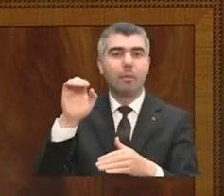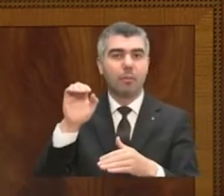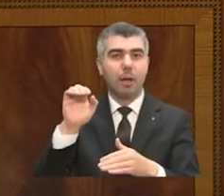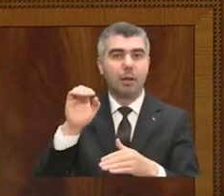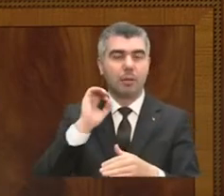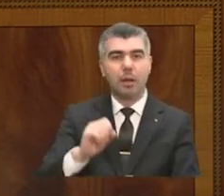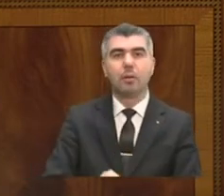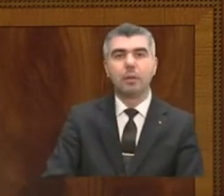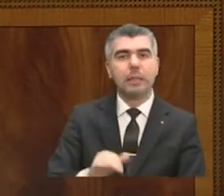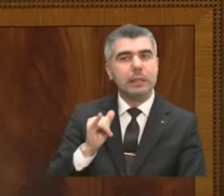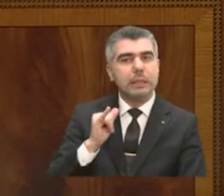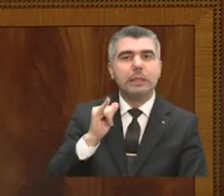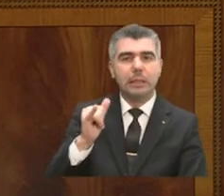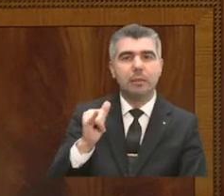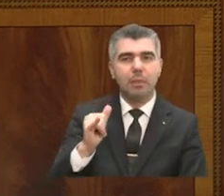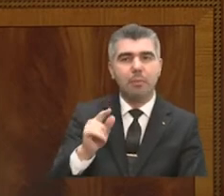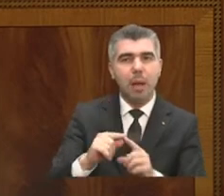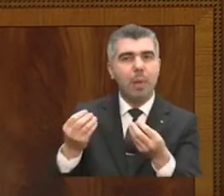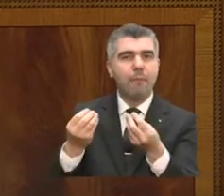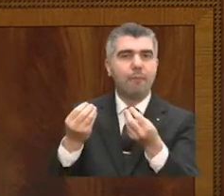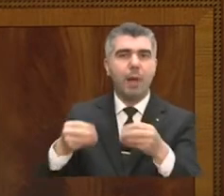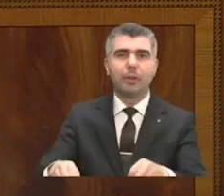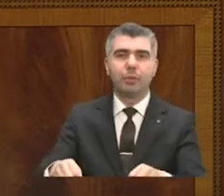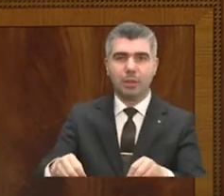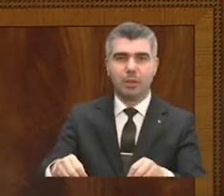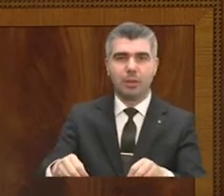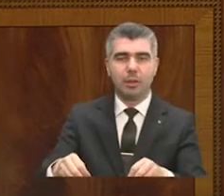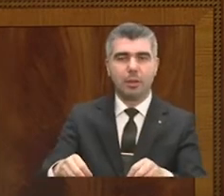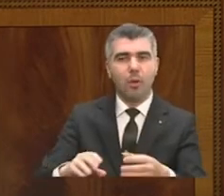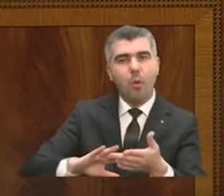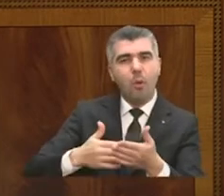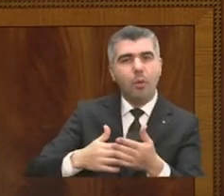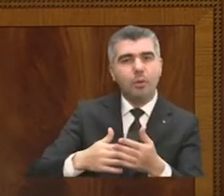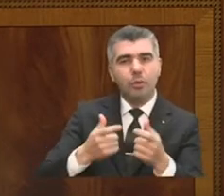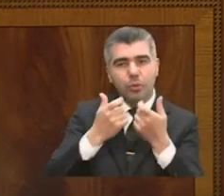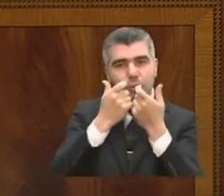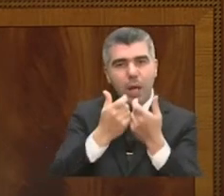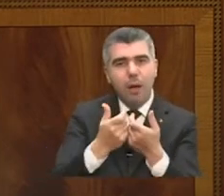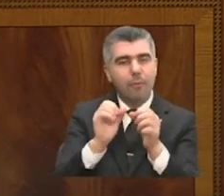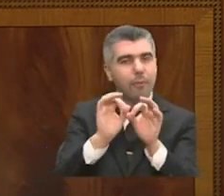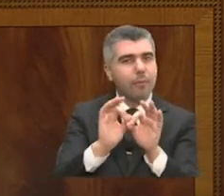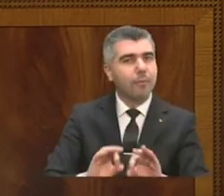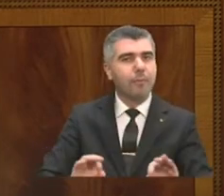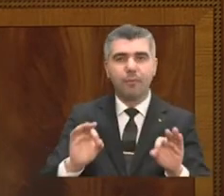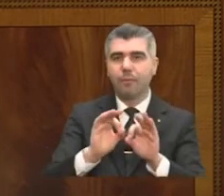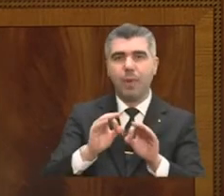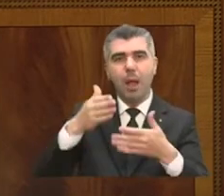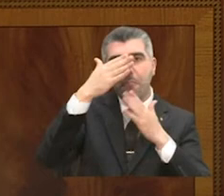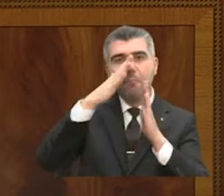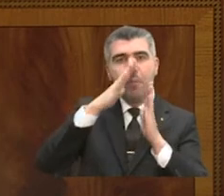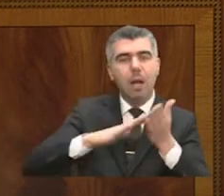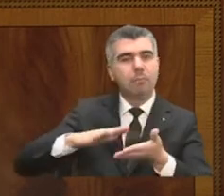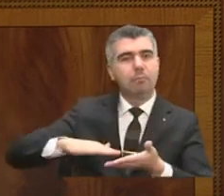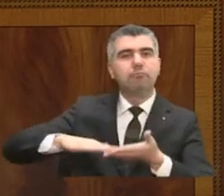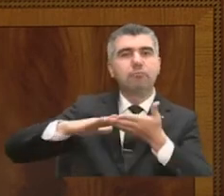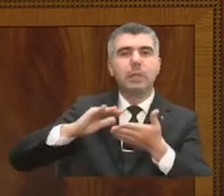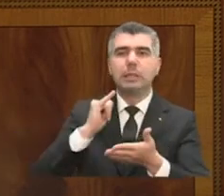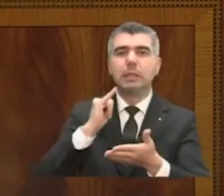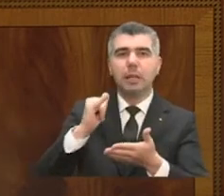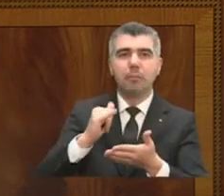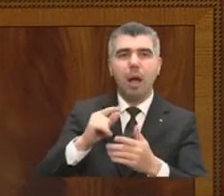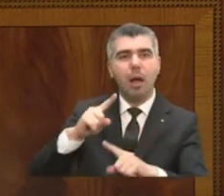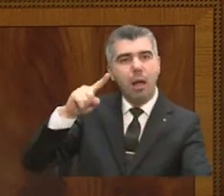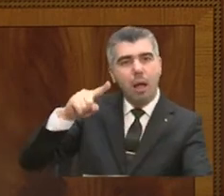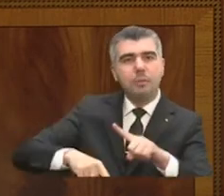Alors cette décision du Parlement européen est un échec et n'aura aucun effet sur